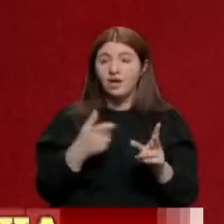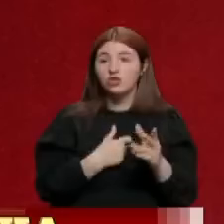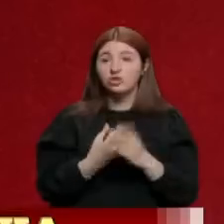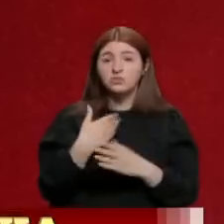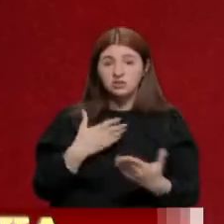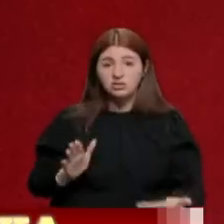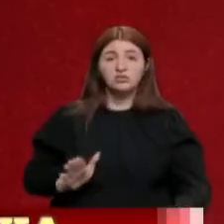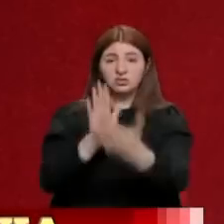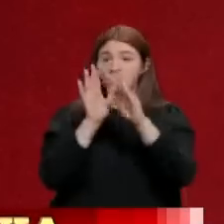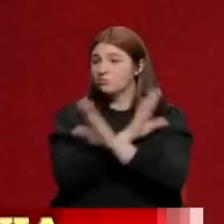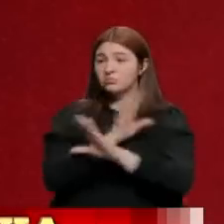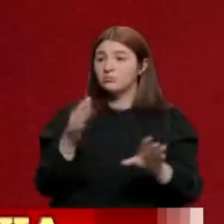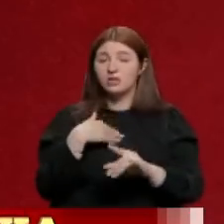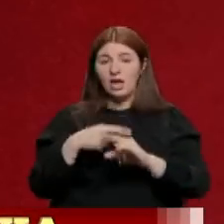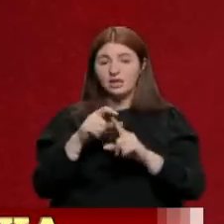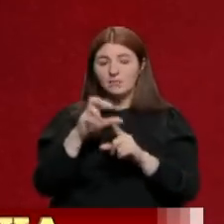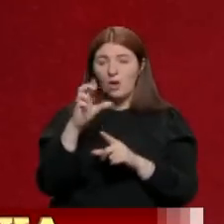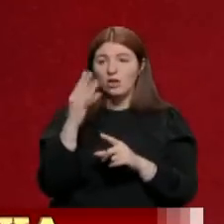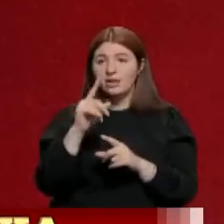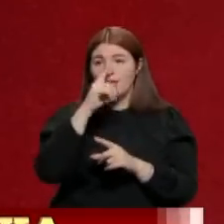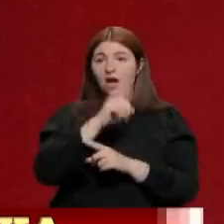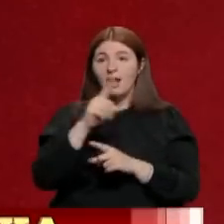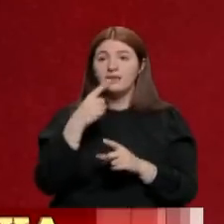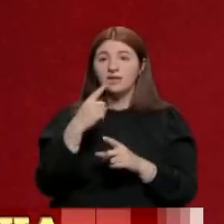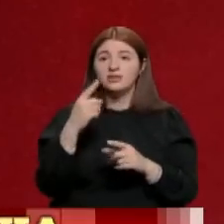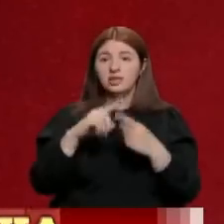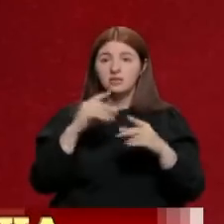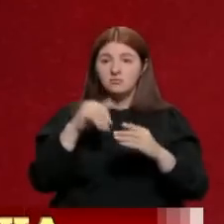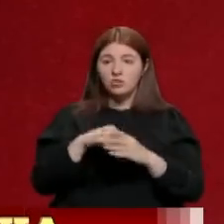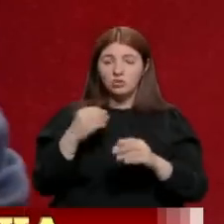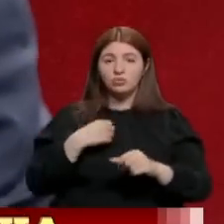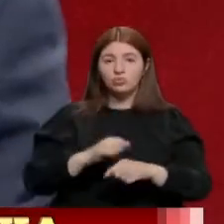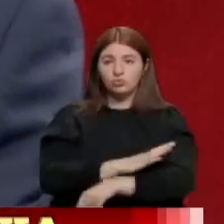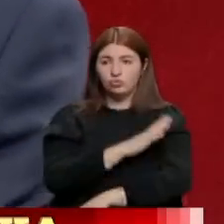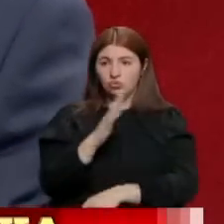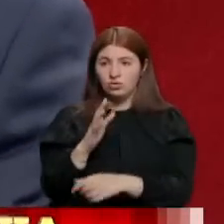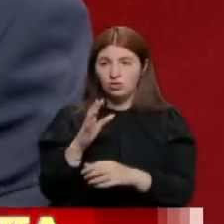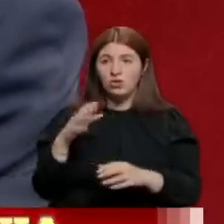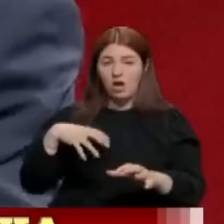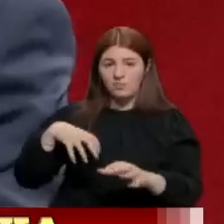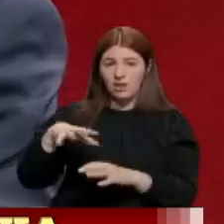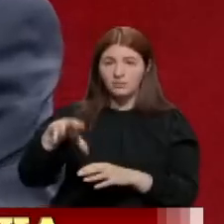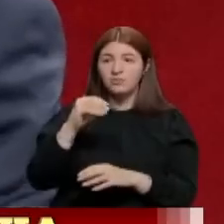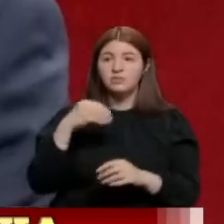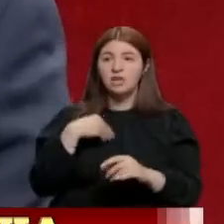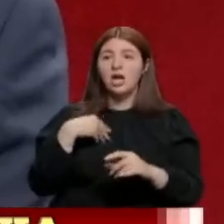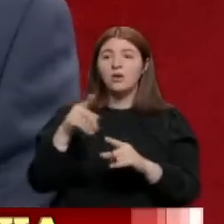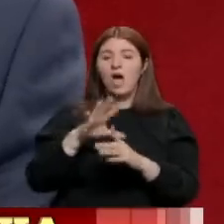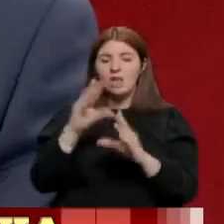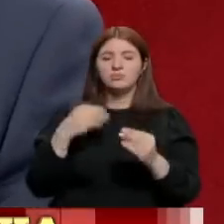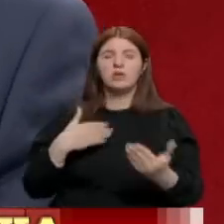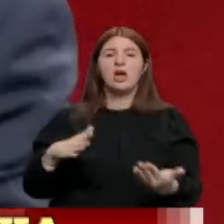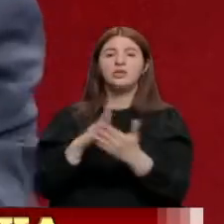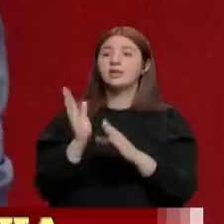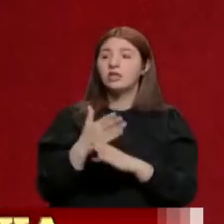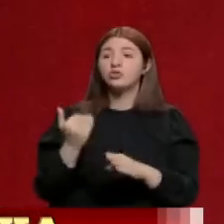Karşı çıktık. Biz HDP olarak tek hayır diyen siyasi parti olarak bundan gurur duyuyorum. Blok halinde. Biz HDP olarak buna karşı çıktık.